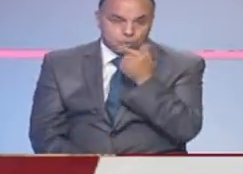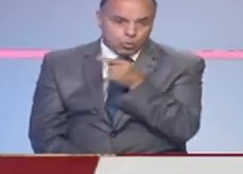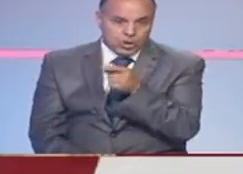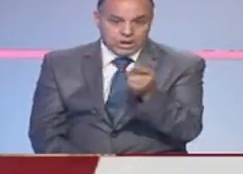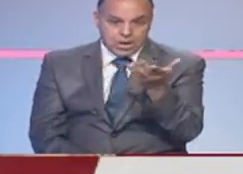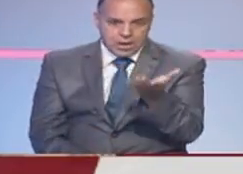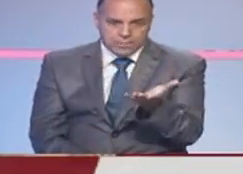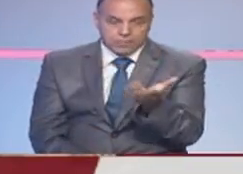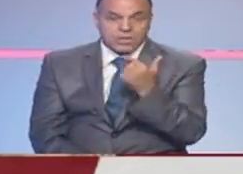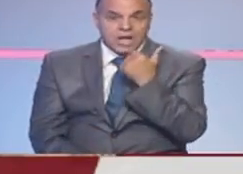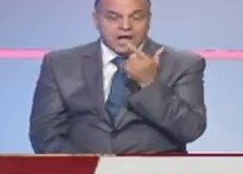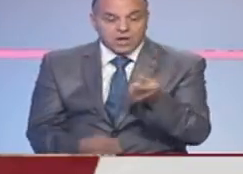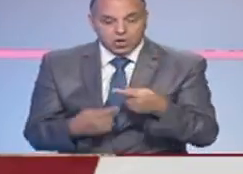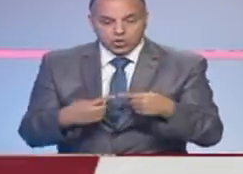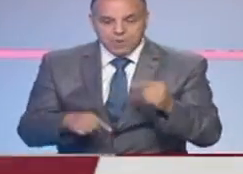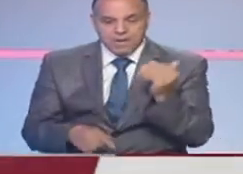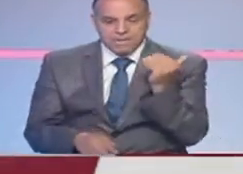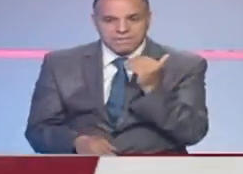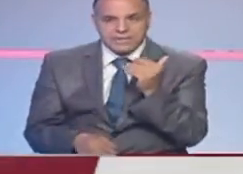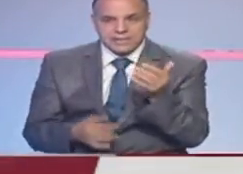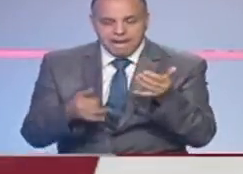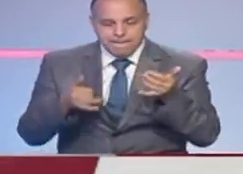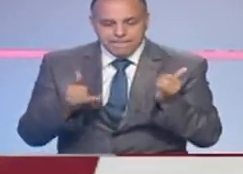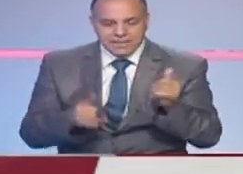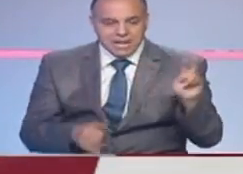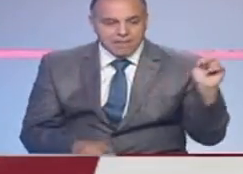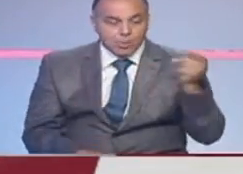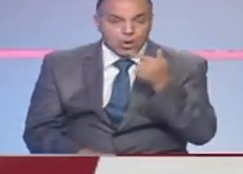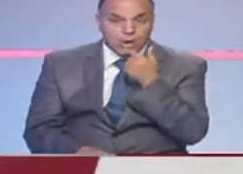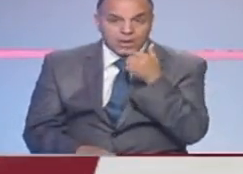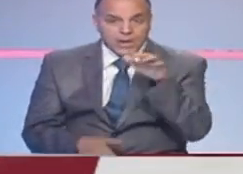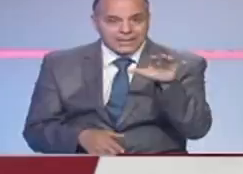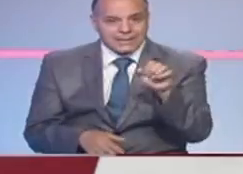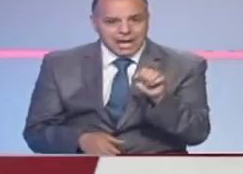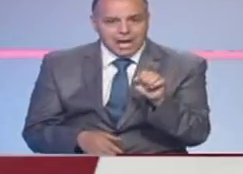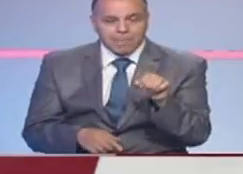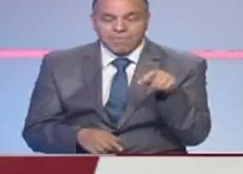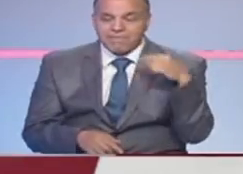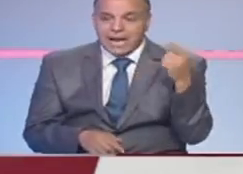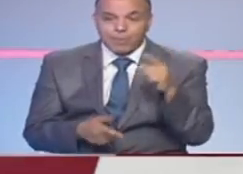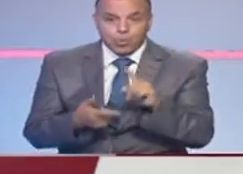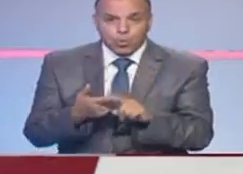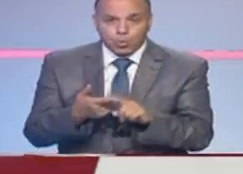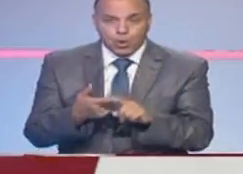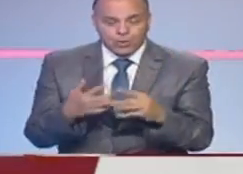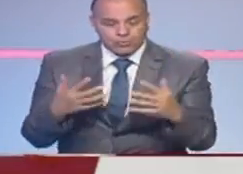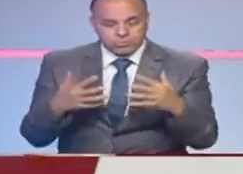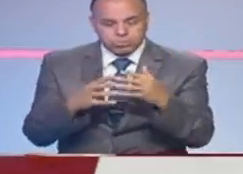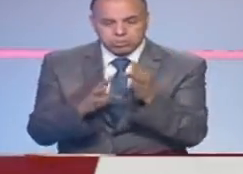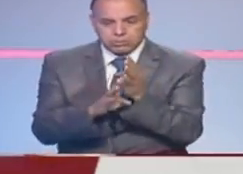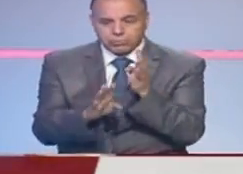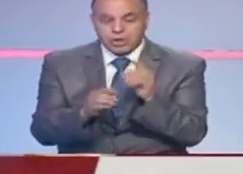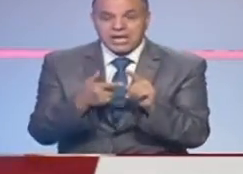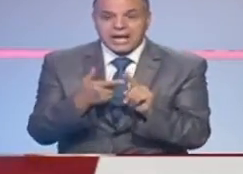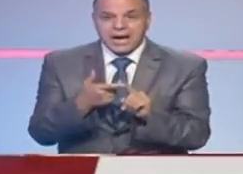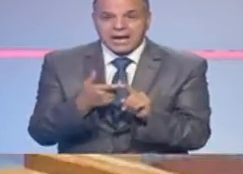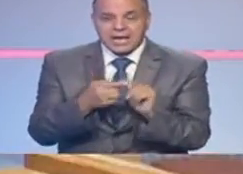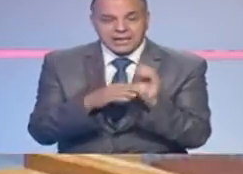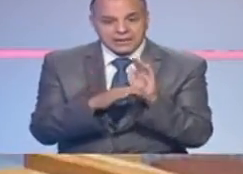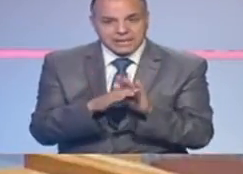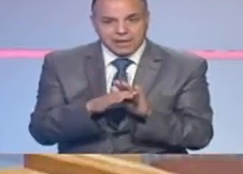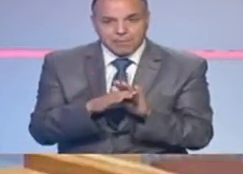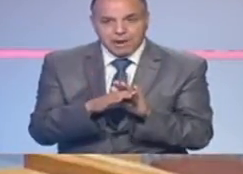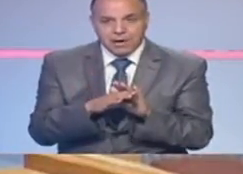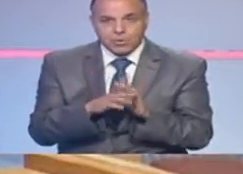غوتيريس خلال اجتماع طارئ لمجلس الامن امس دعت المجتمع الدولي الى توحيد صفوفه لضمان